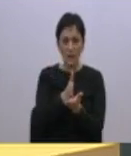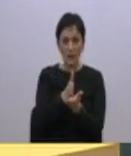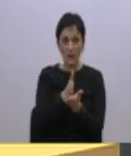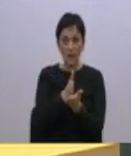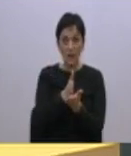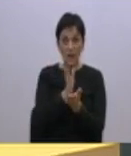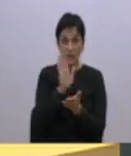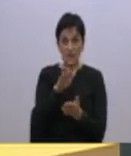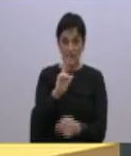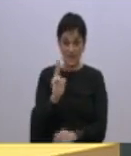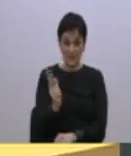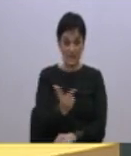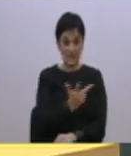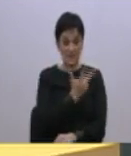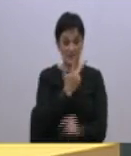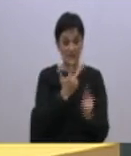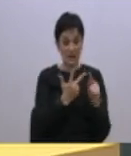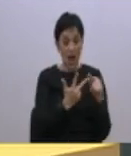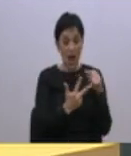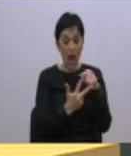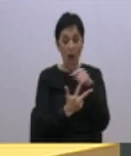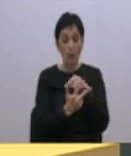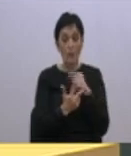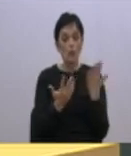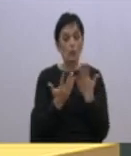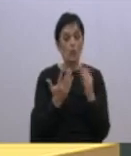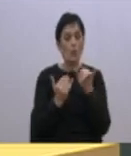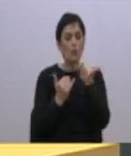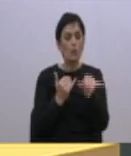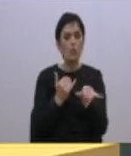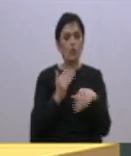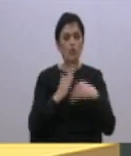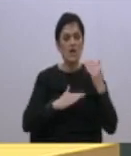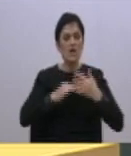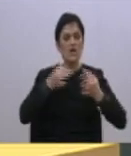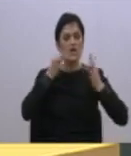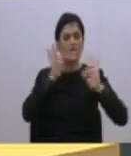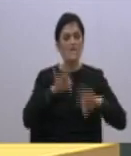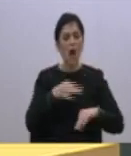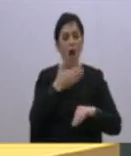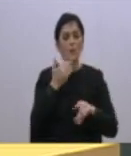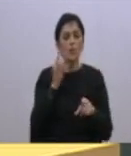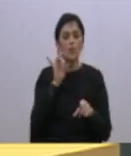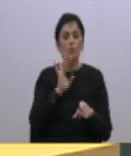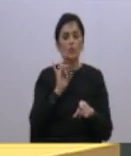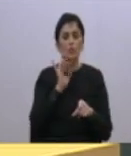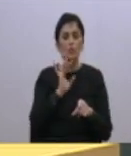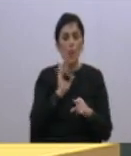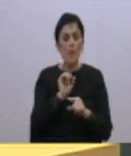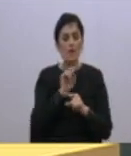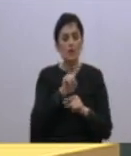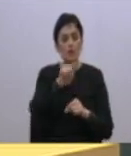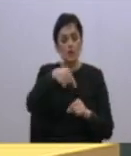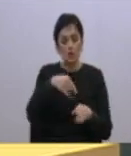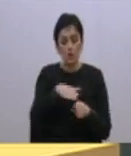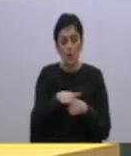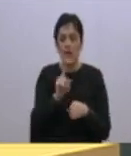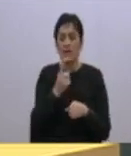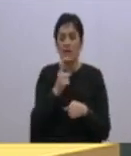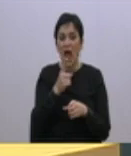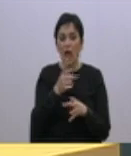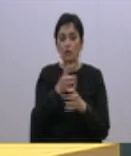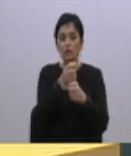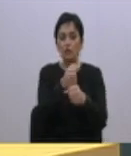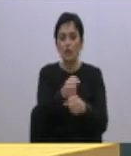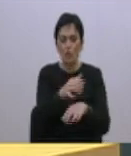იმ სამიდან რომელიმე არა აქვთ ისეთი კვალიფიკაცია, რომელიც დროებით მოვალეობის შესრულებას ჭირდება და რატო შევზღუდოთ ბანკი და